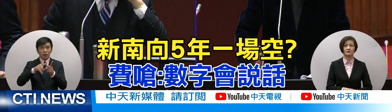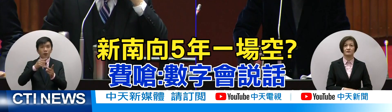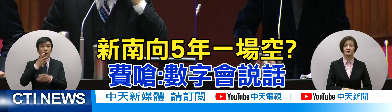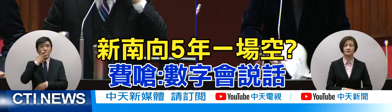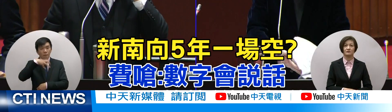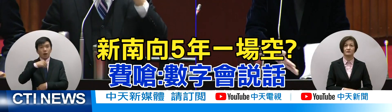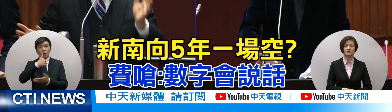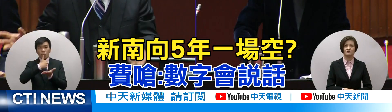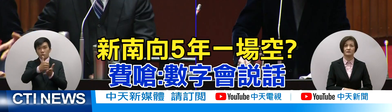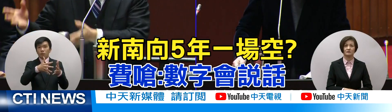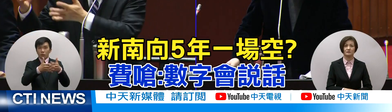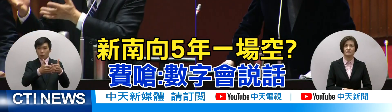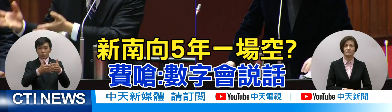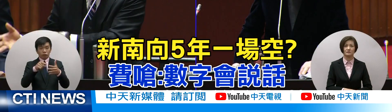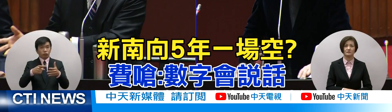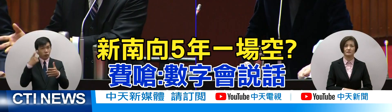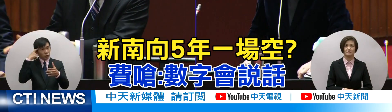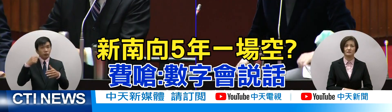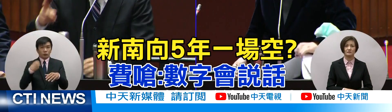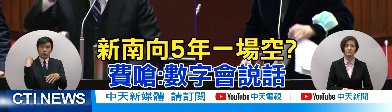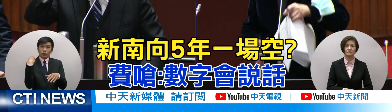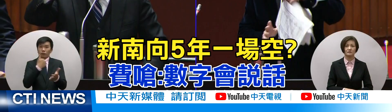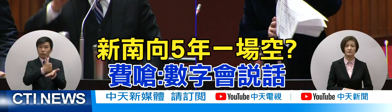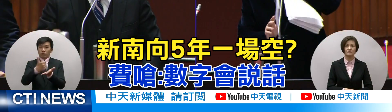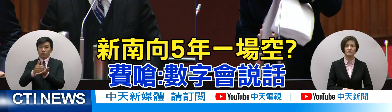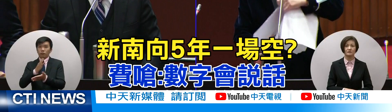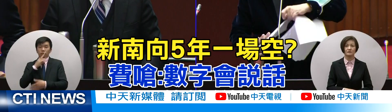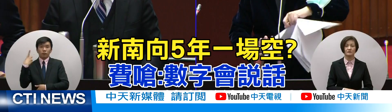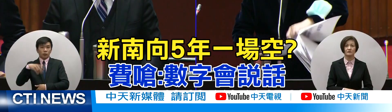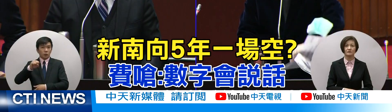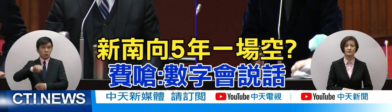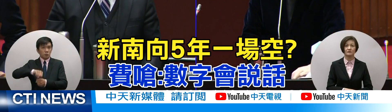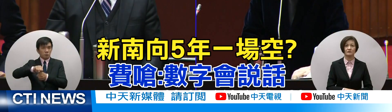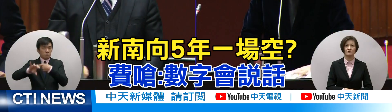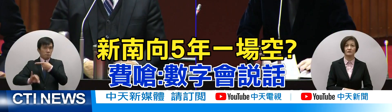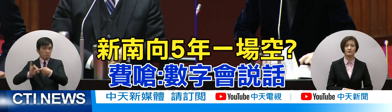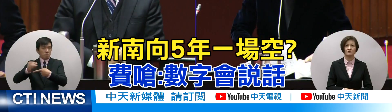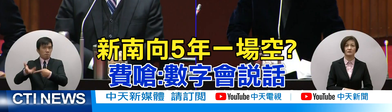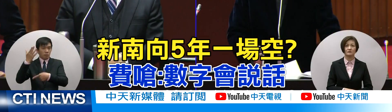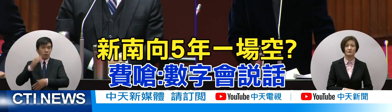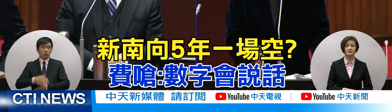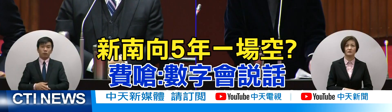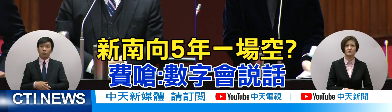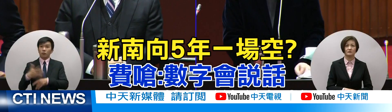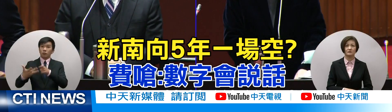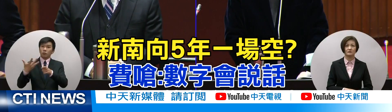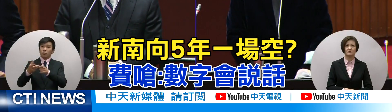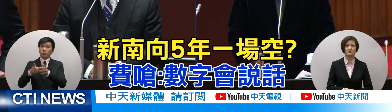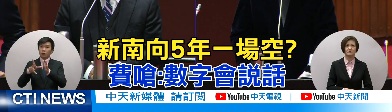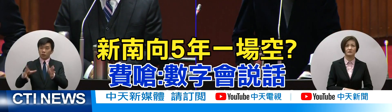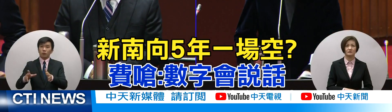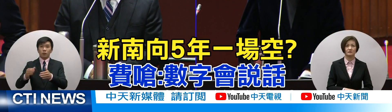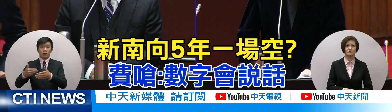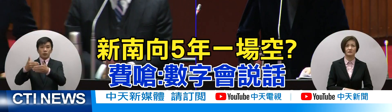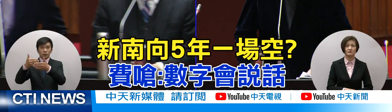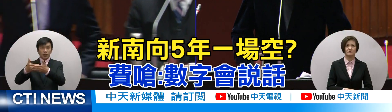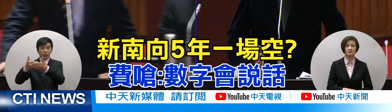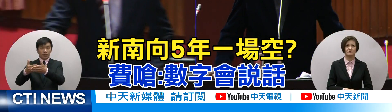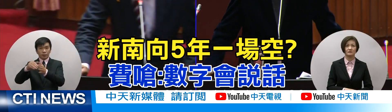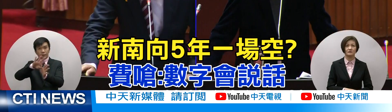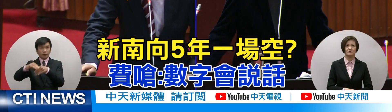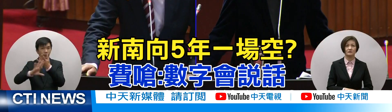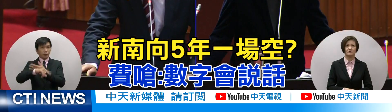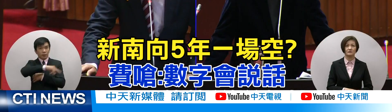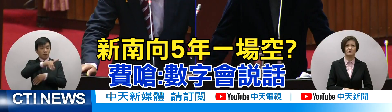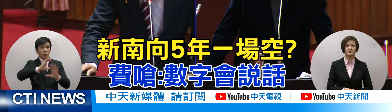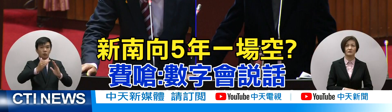场。那另外很多的成长，甚至100%。 五年来，外销到中国以外的市场的水果成长